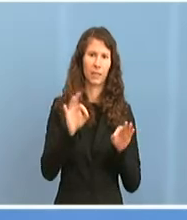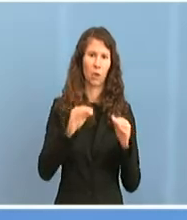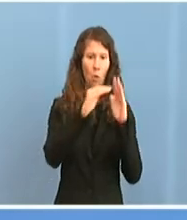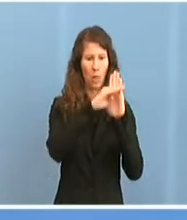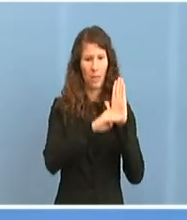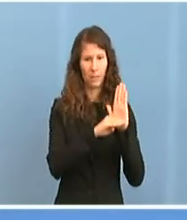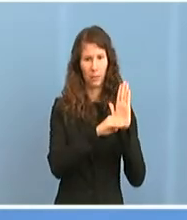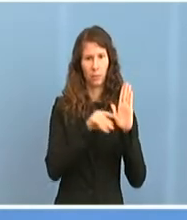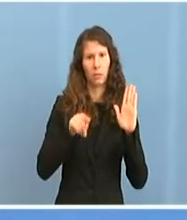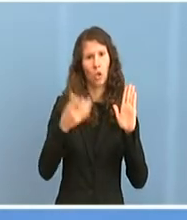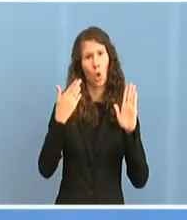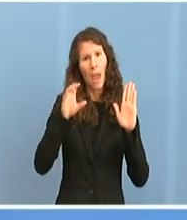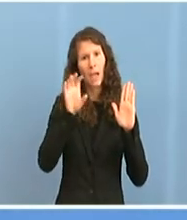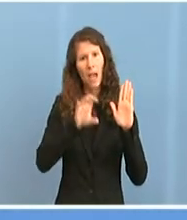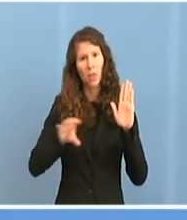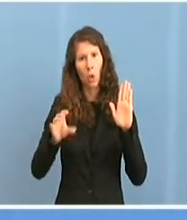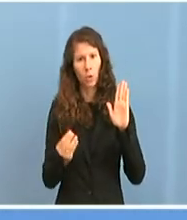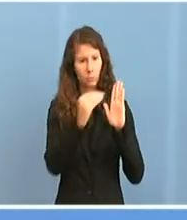ganze Land?